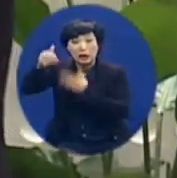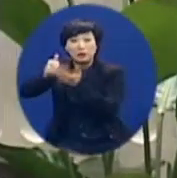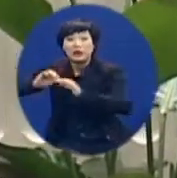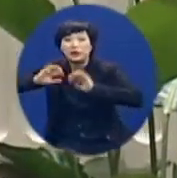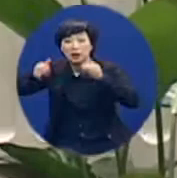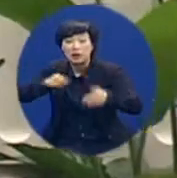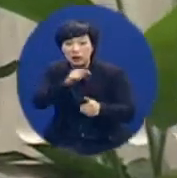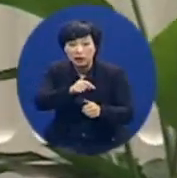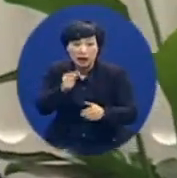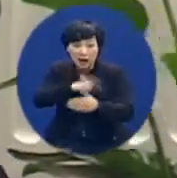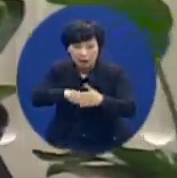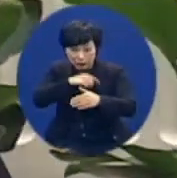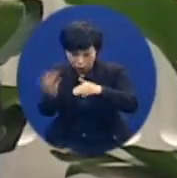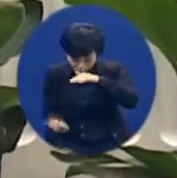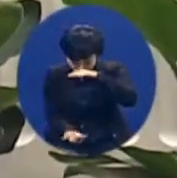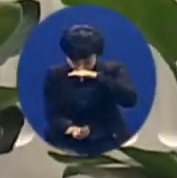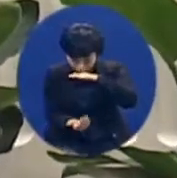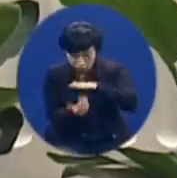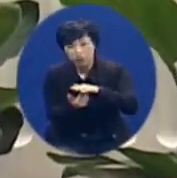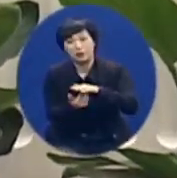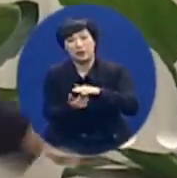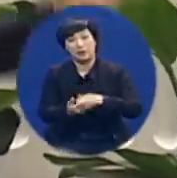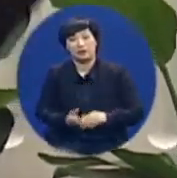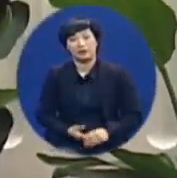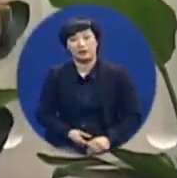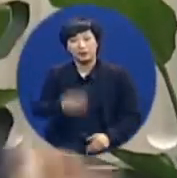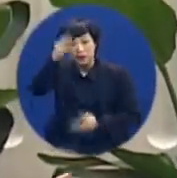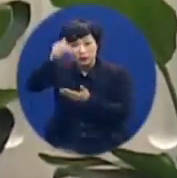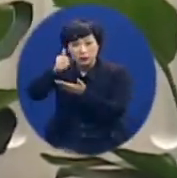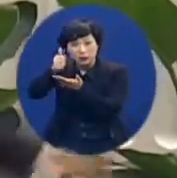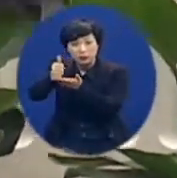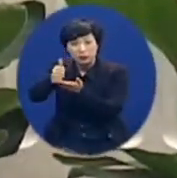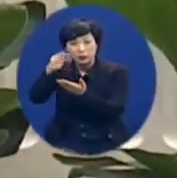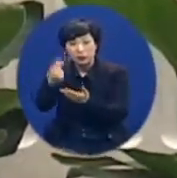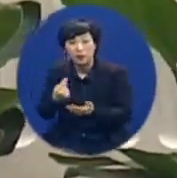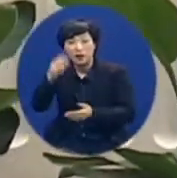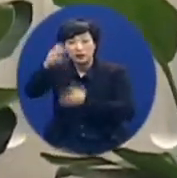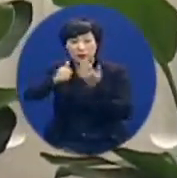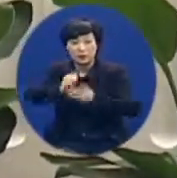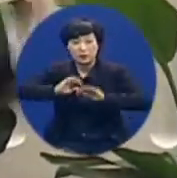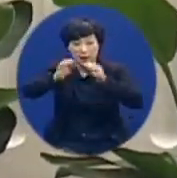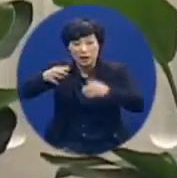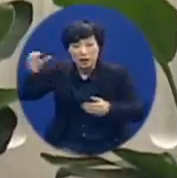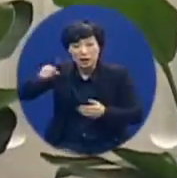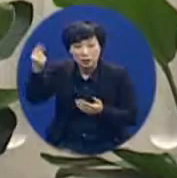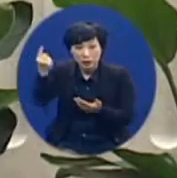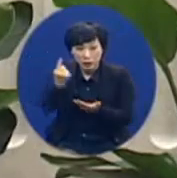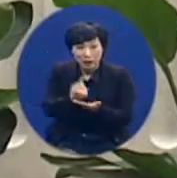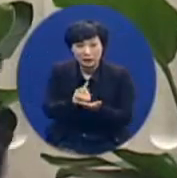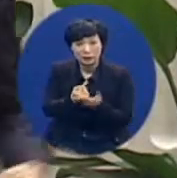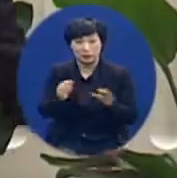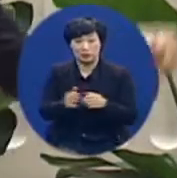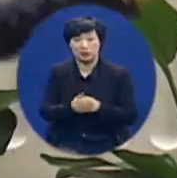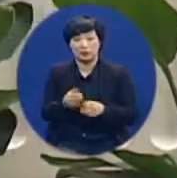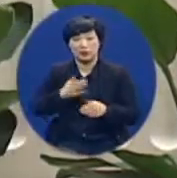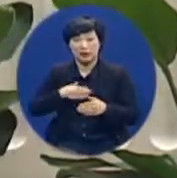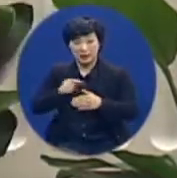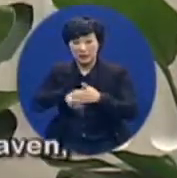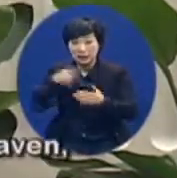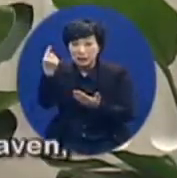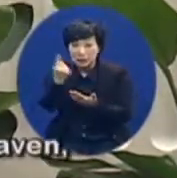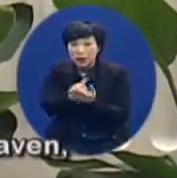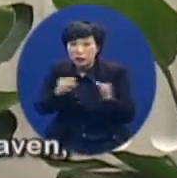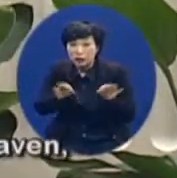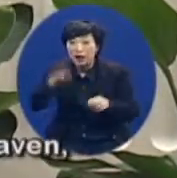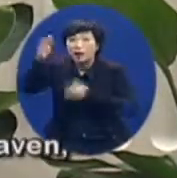나라가 그 안에 이루어졌느니라 아멘 성령님도 하나님의 나라를 가지고 오셔서 내 안에 하시는